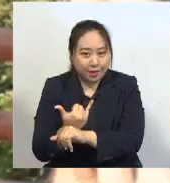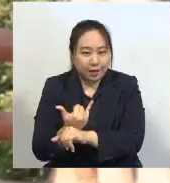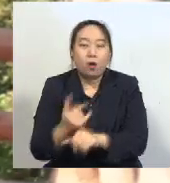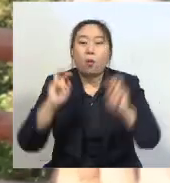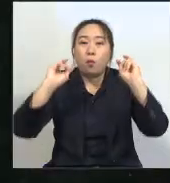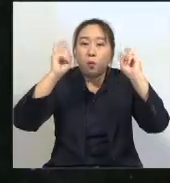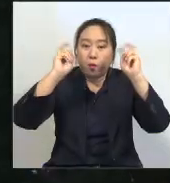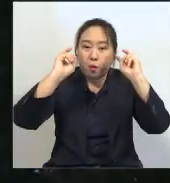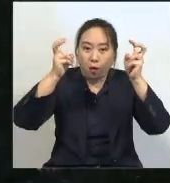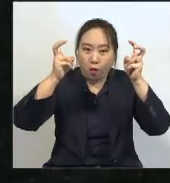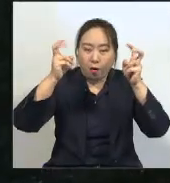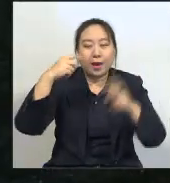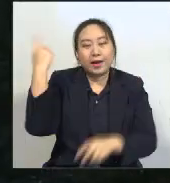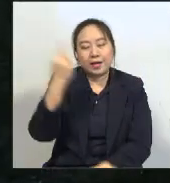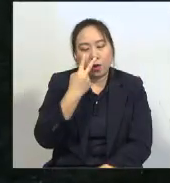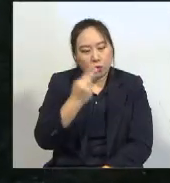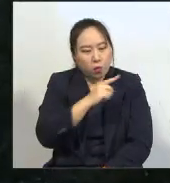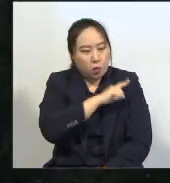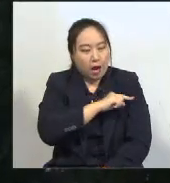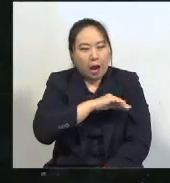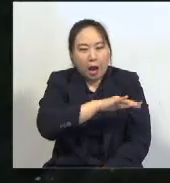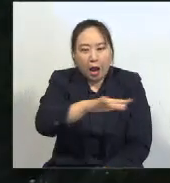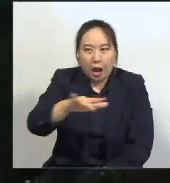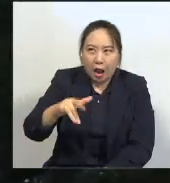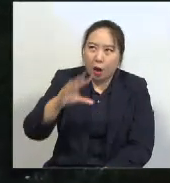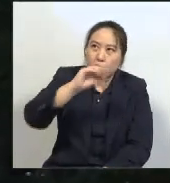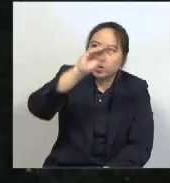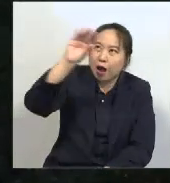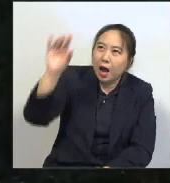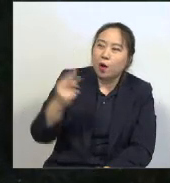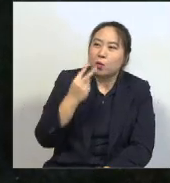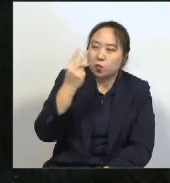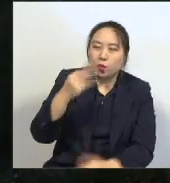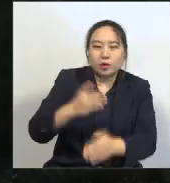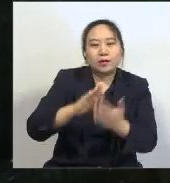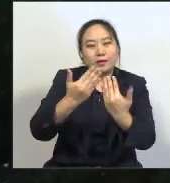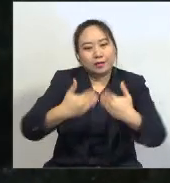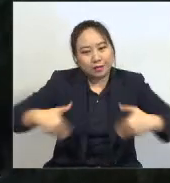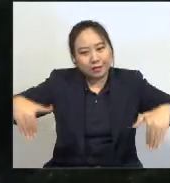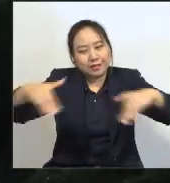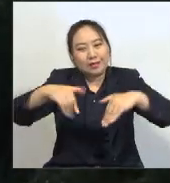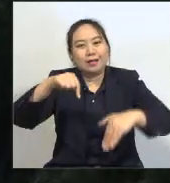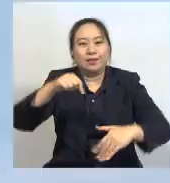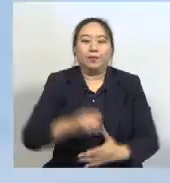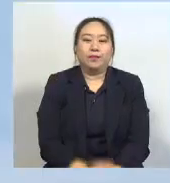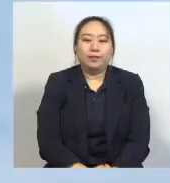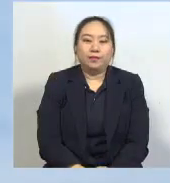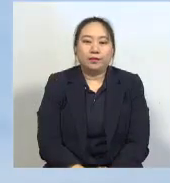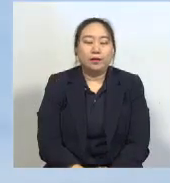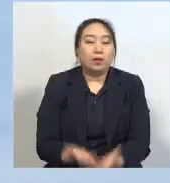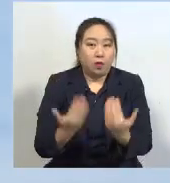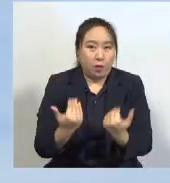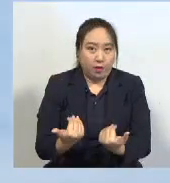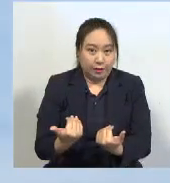คมเปญเที่ยวชมหมอกหยอกดาวล้านดวงภายในเขื่อนราชประภา ตรงจุดนี้จะเป็นจุดชมวิว